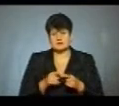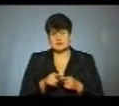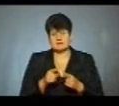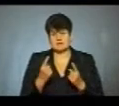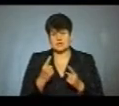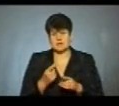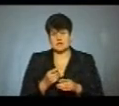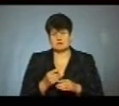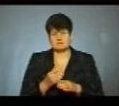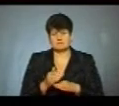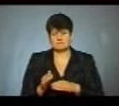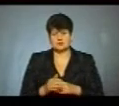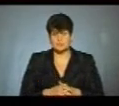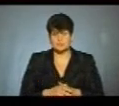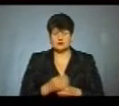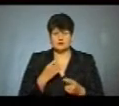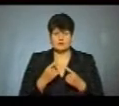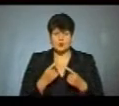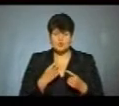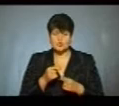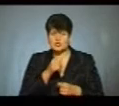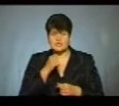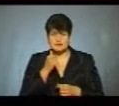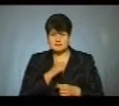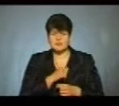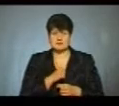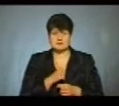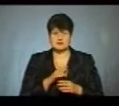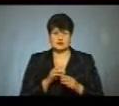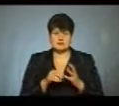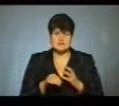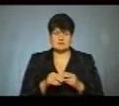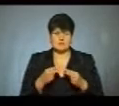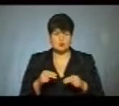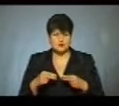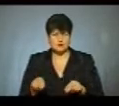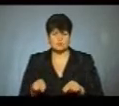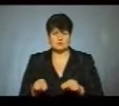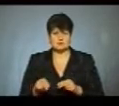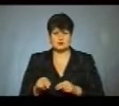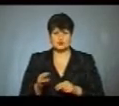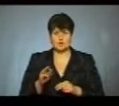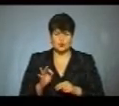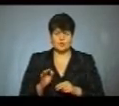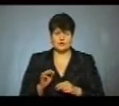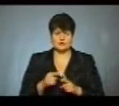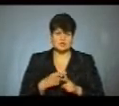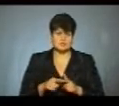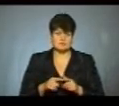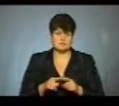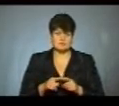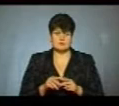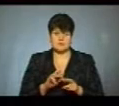досить великий кусок. Якщо ви кажете, що не таємниця, що землі зараз і так продаються, купуються та продаються, то чи нелогічно